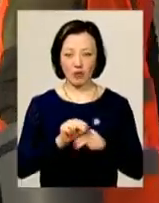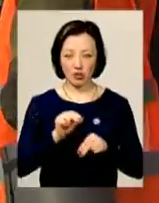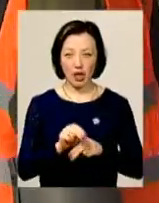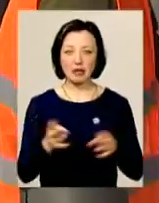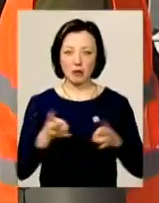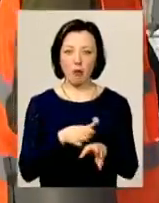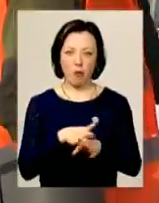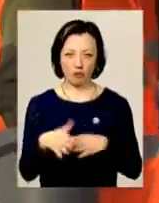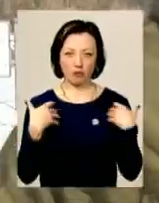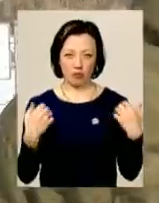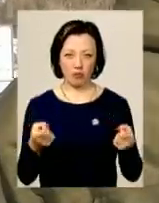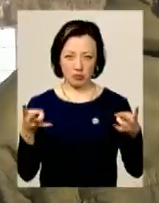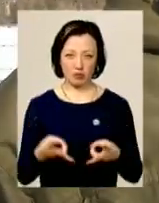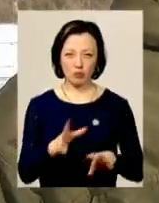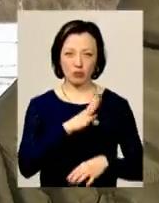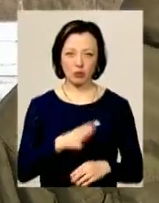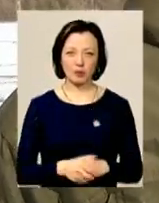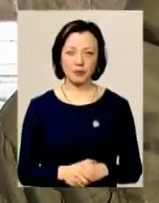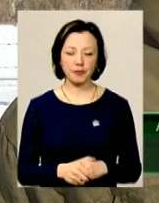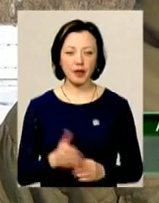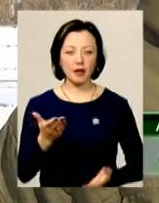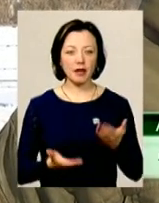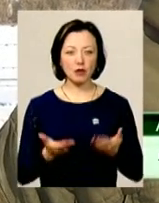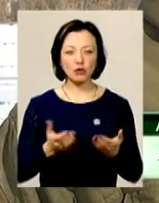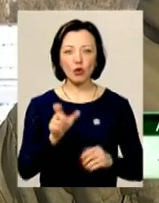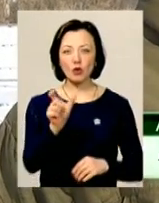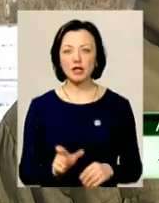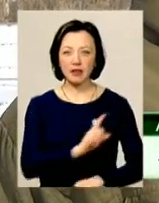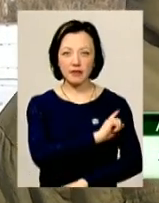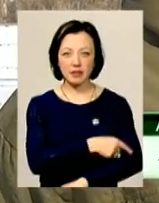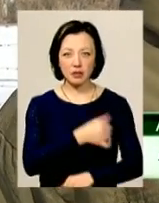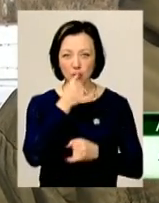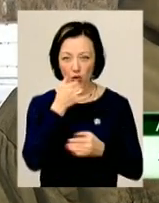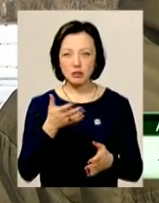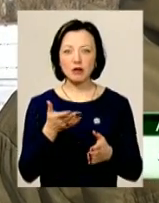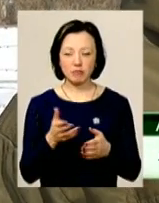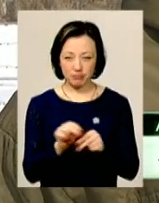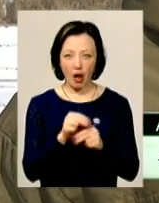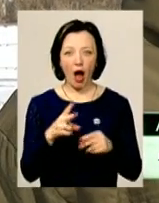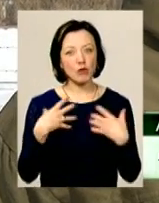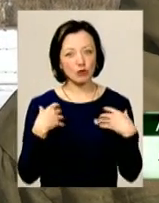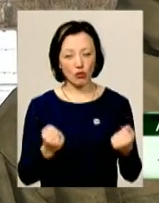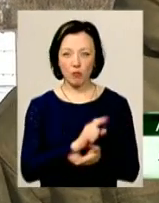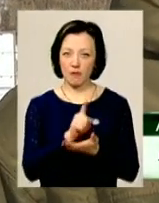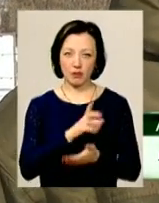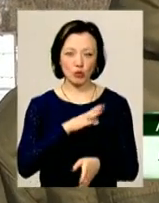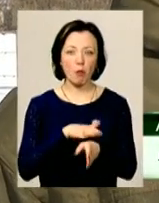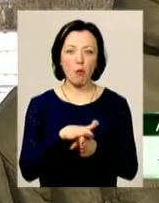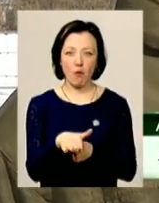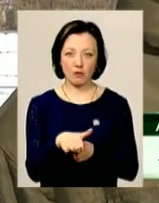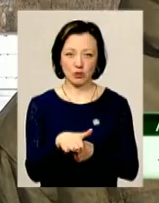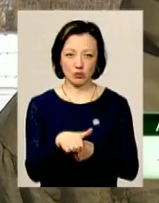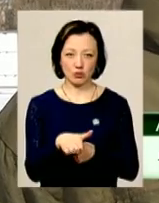потрібно бути повністю здоровим. Якщо людина фізично чогось не може, то його підтягнути. А по здоров'ю він повинен бути повністю